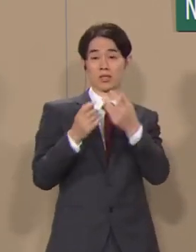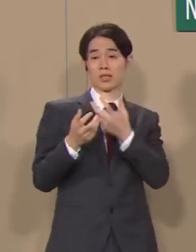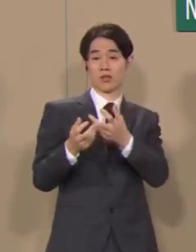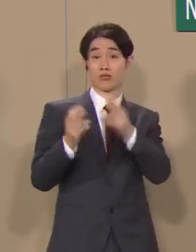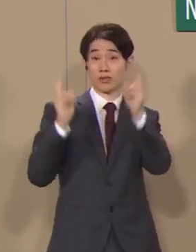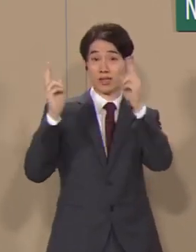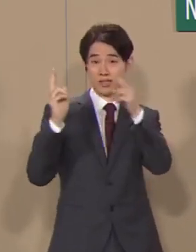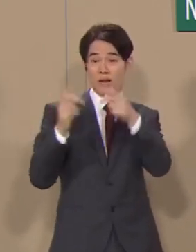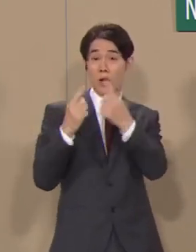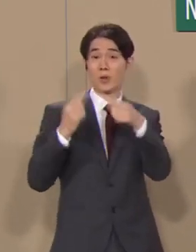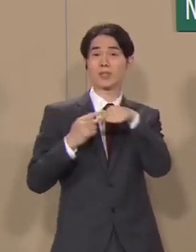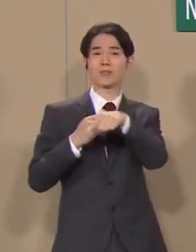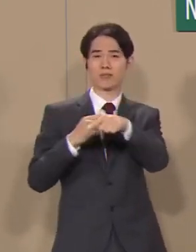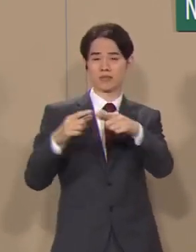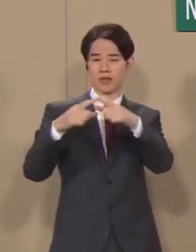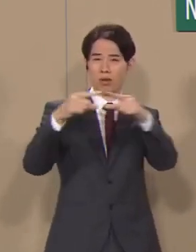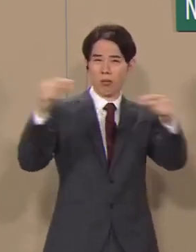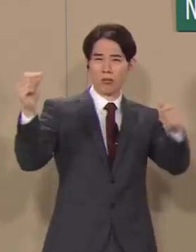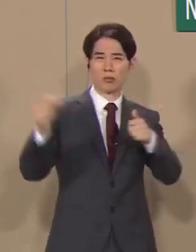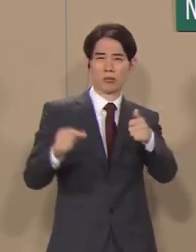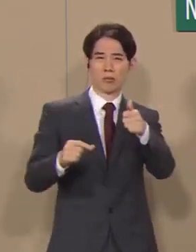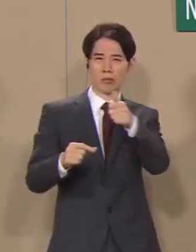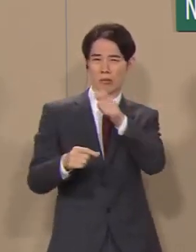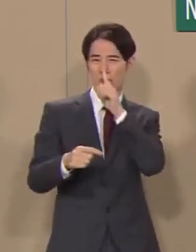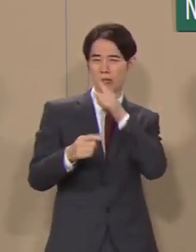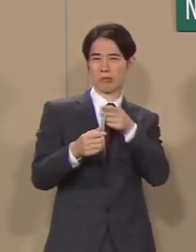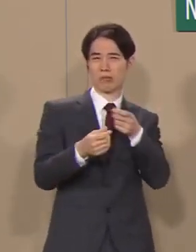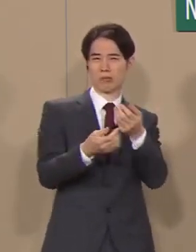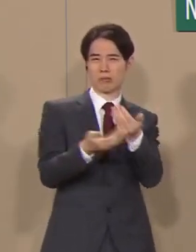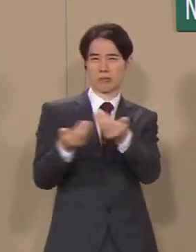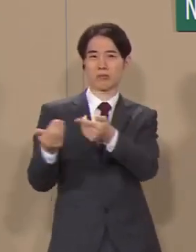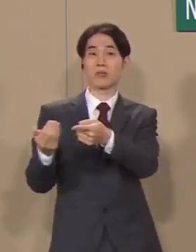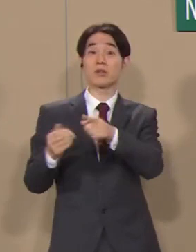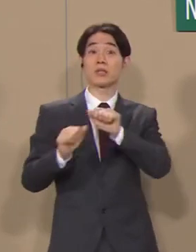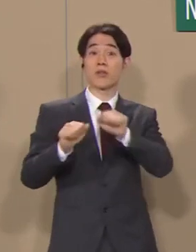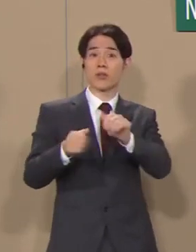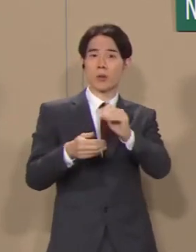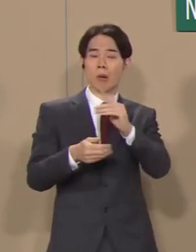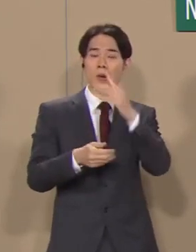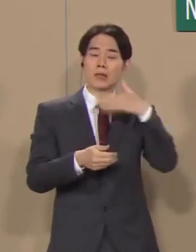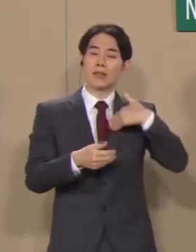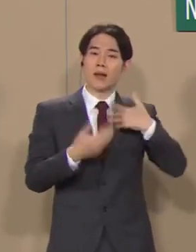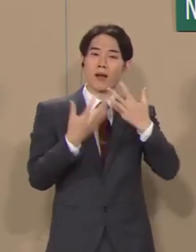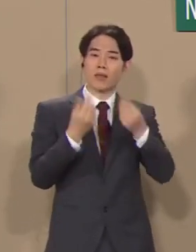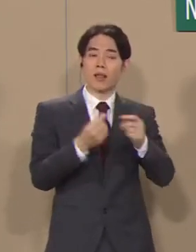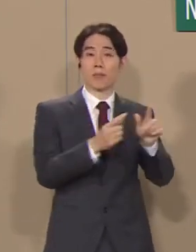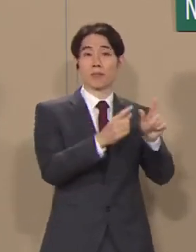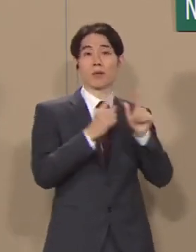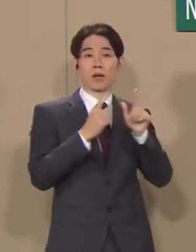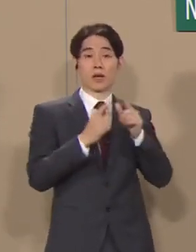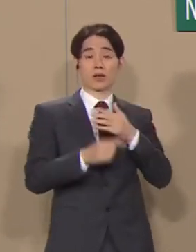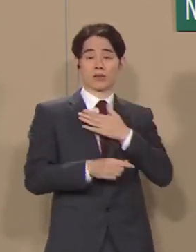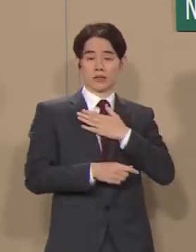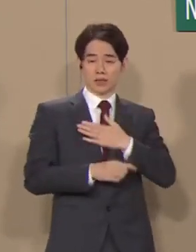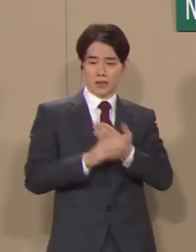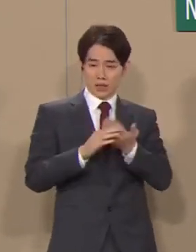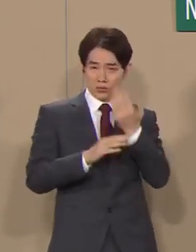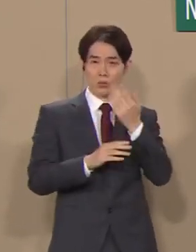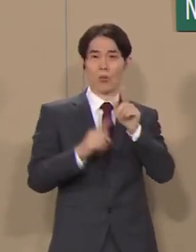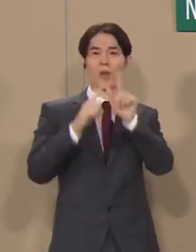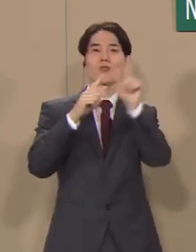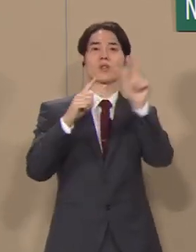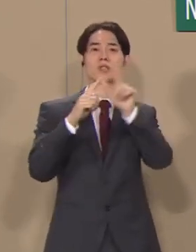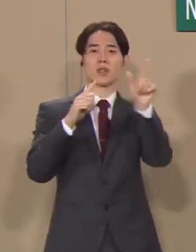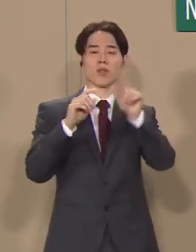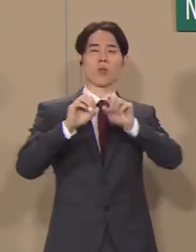春季人が全国のあちこちで悪いことをしていることを知らなかったと正直に告白し知ってしまったからには hk